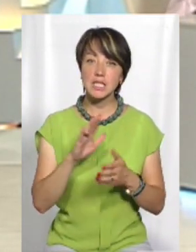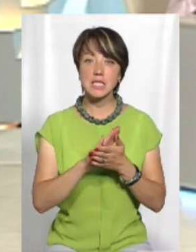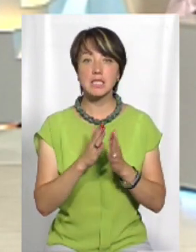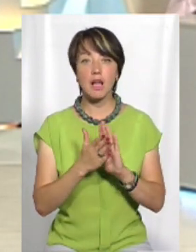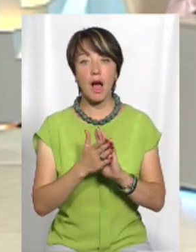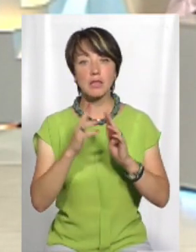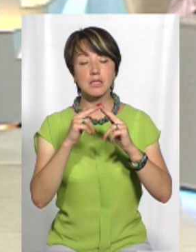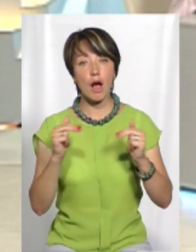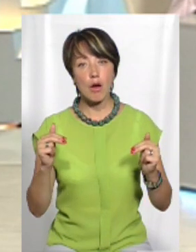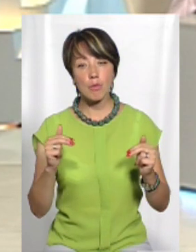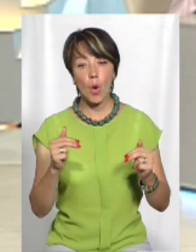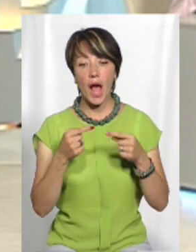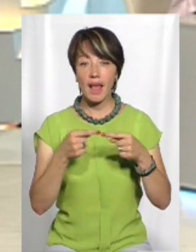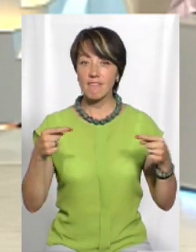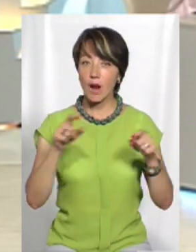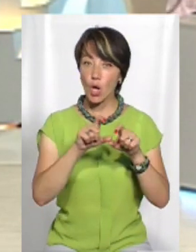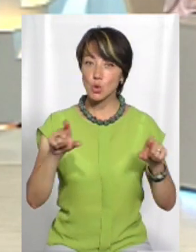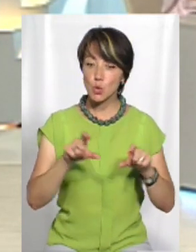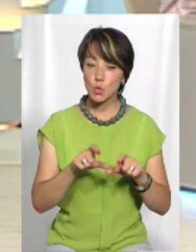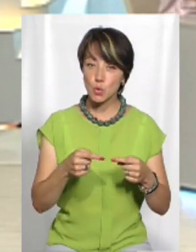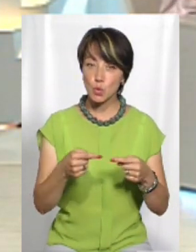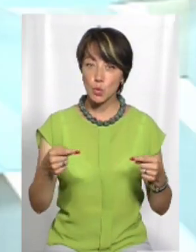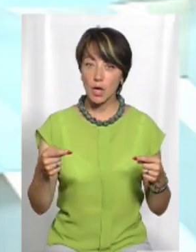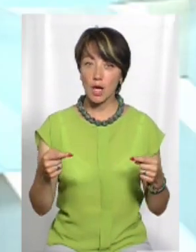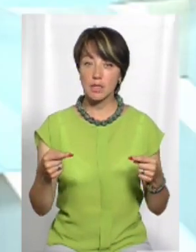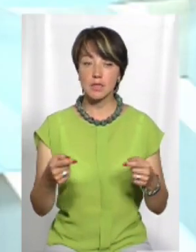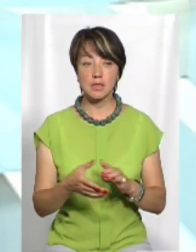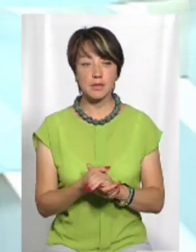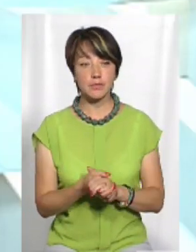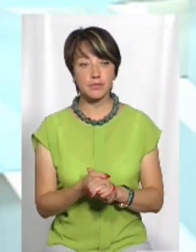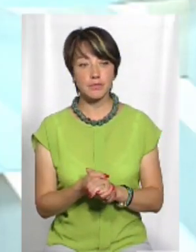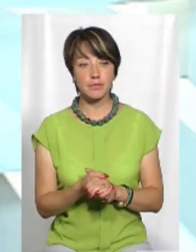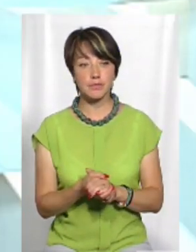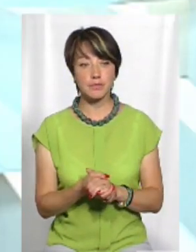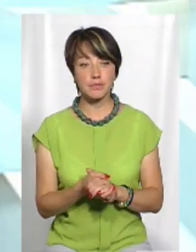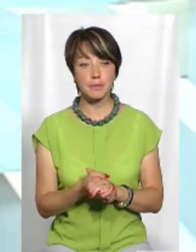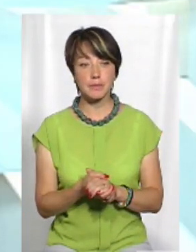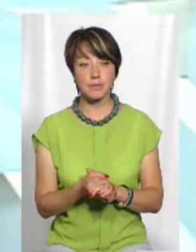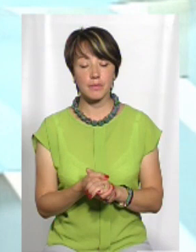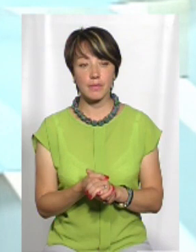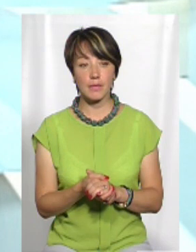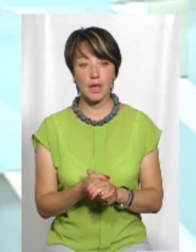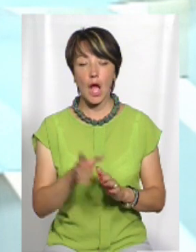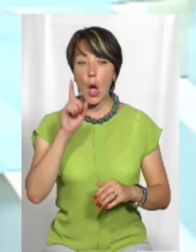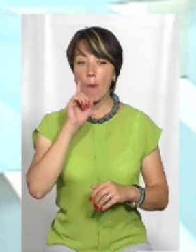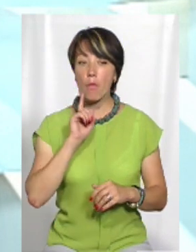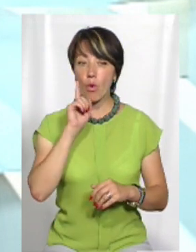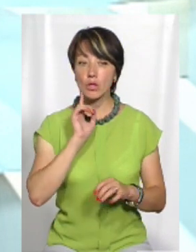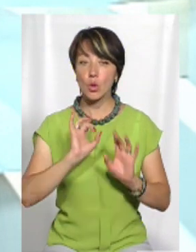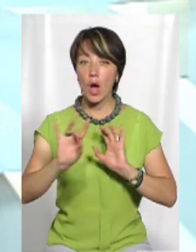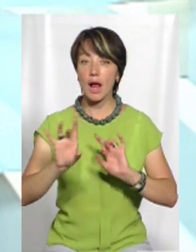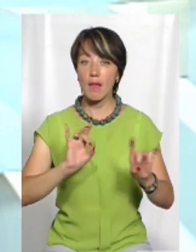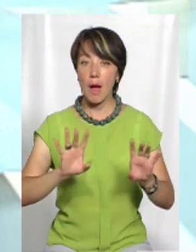стан самого замку, інфраструктура, от власне Меджибожа має більше значення? Ну, поки що